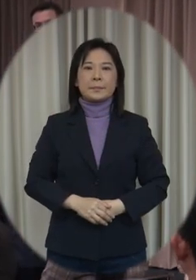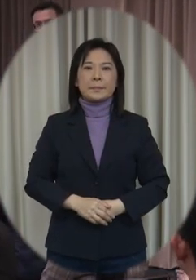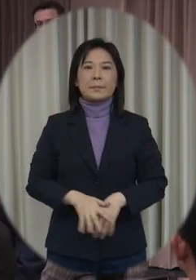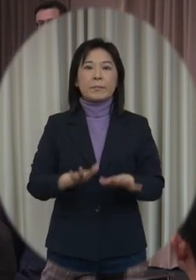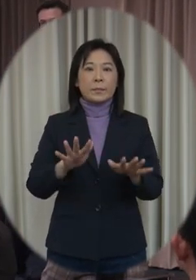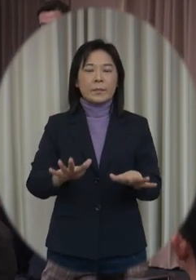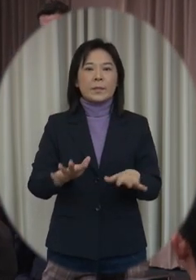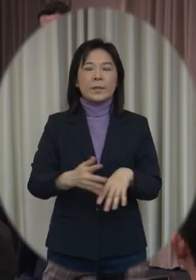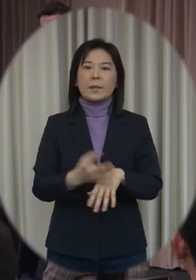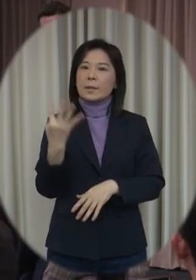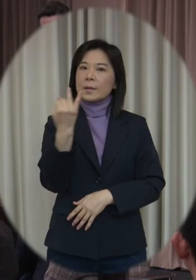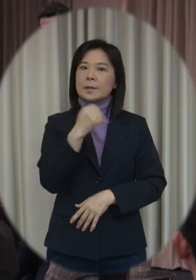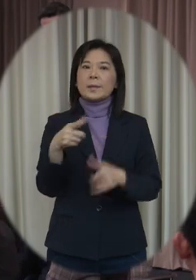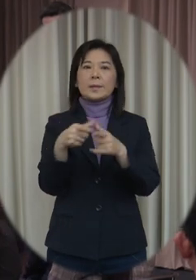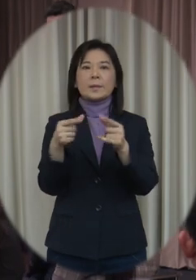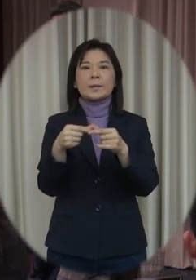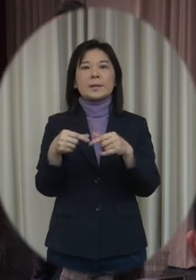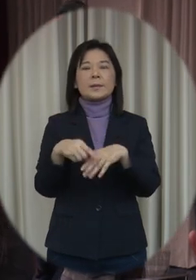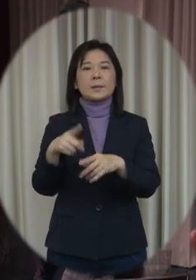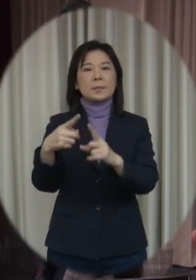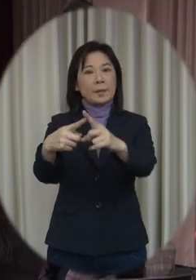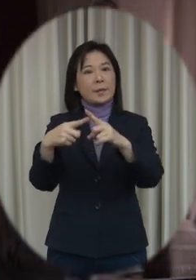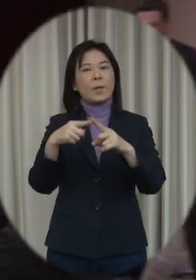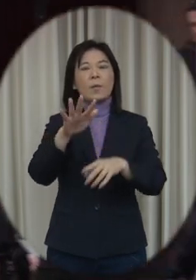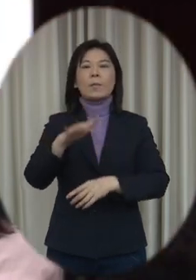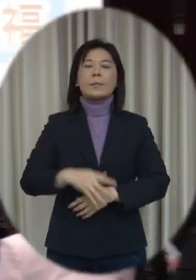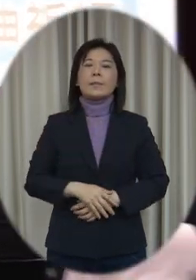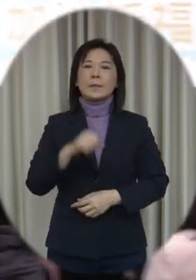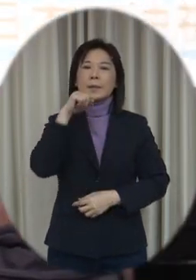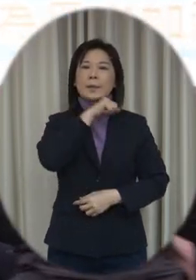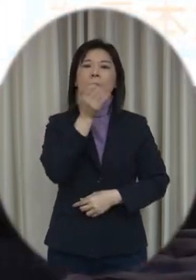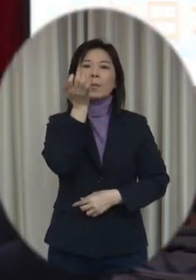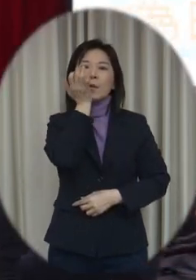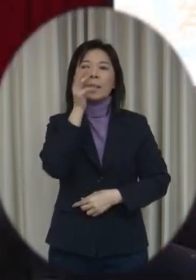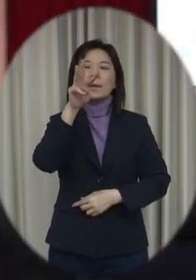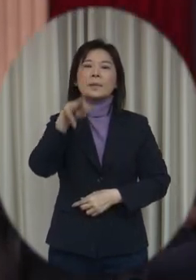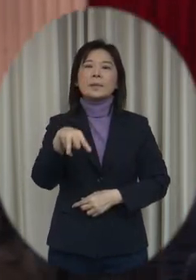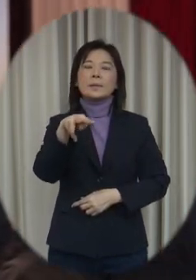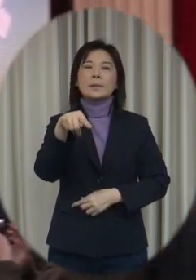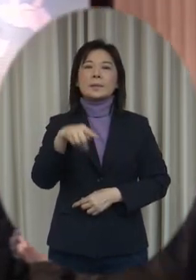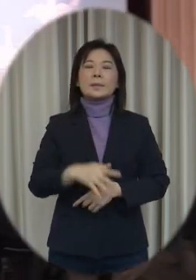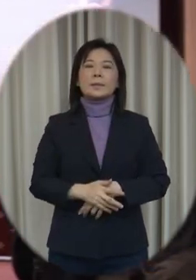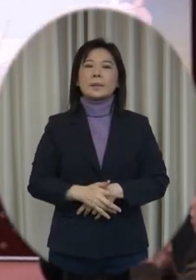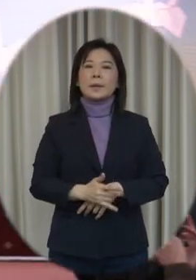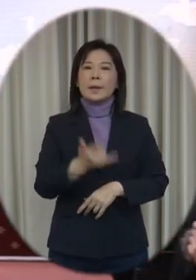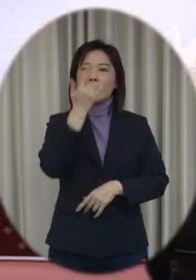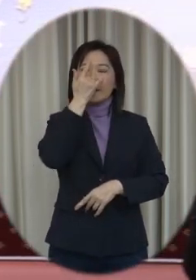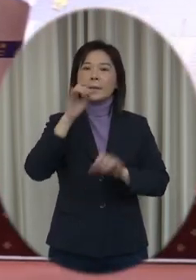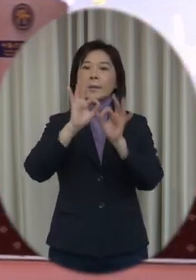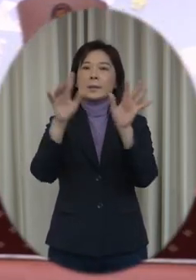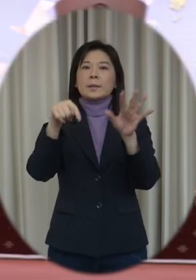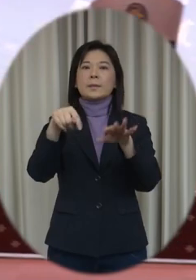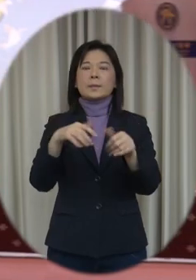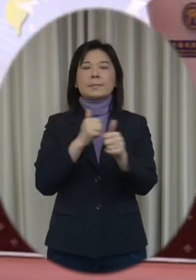今天也有几位日本朋友到场，台湾石川县人会德光崇仁代表、